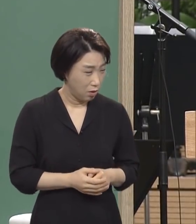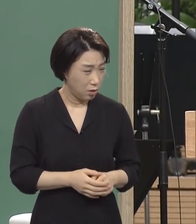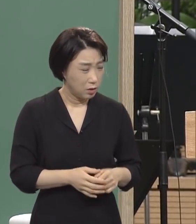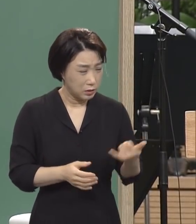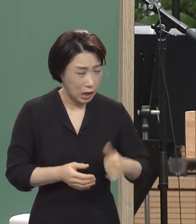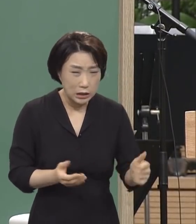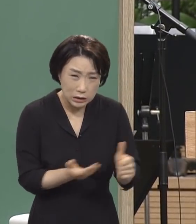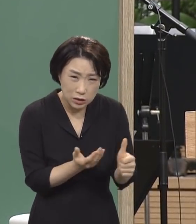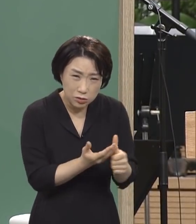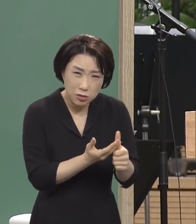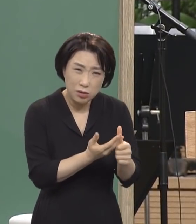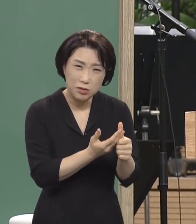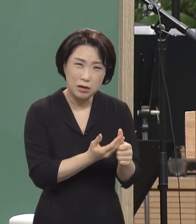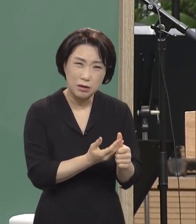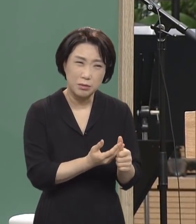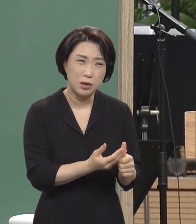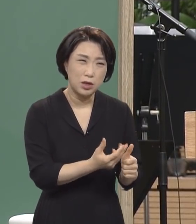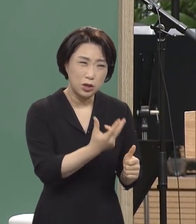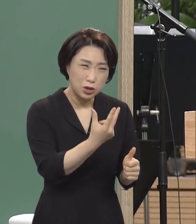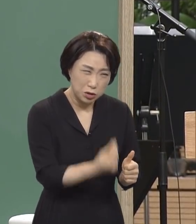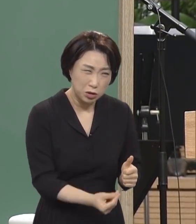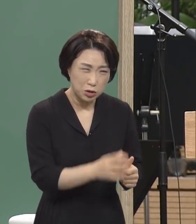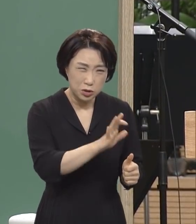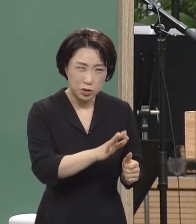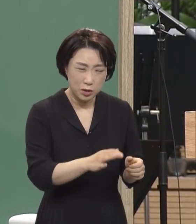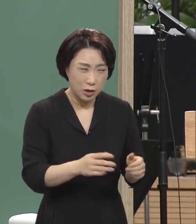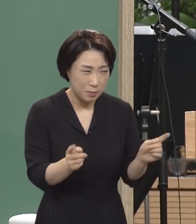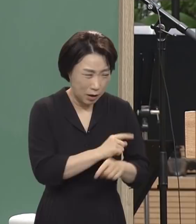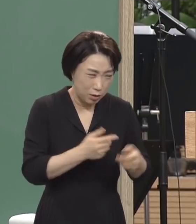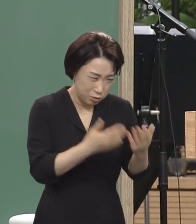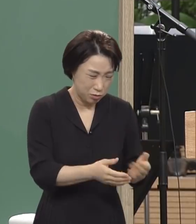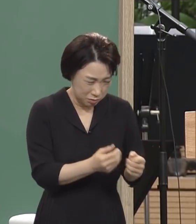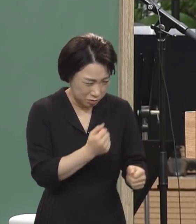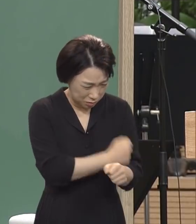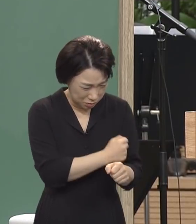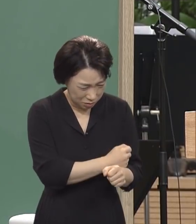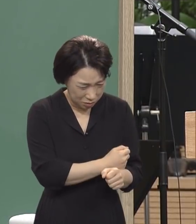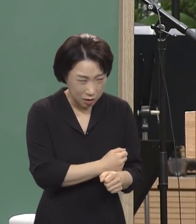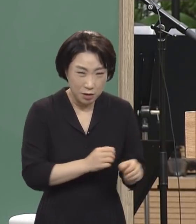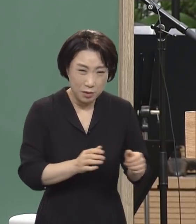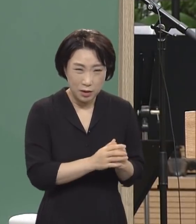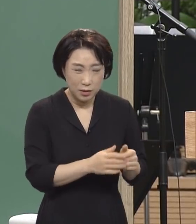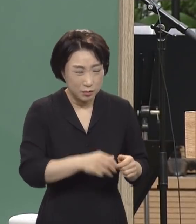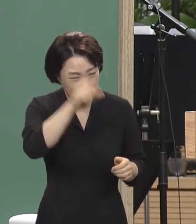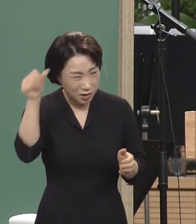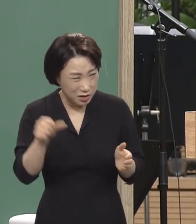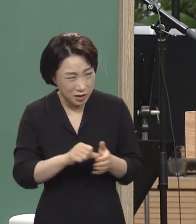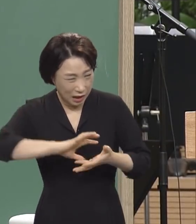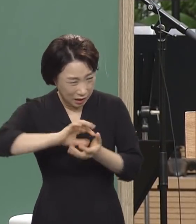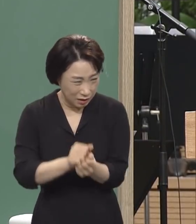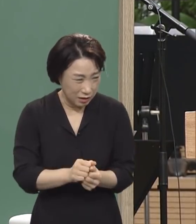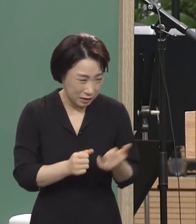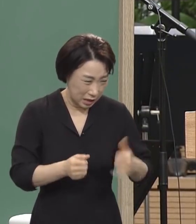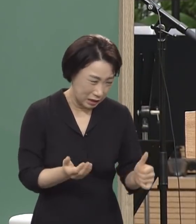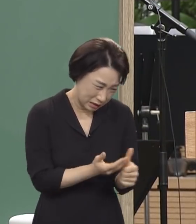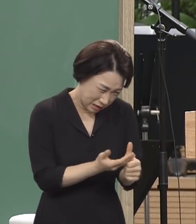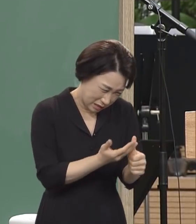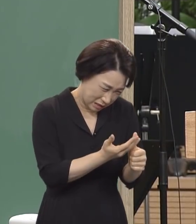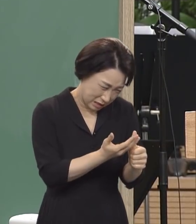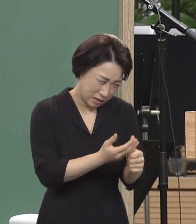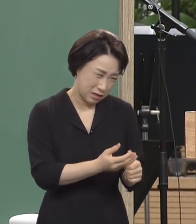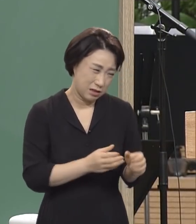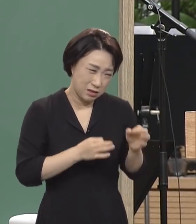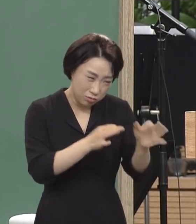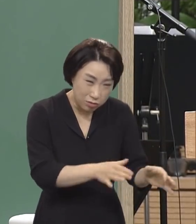마른자리 가라내며 자기 인생에 핏담을 다 쏟아 가르치고 다 쏟아서 소비하고 다 쏟아서